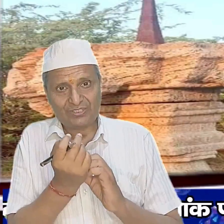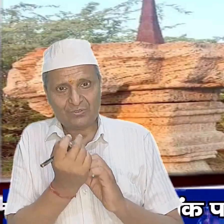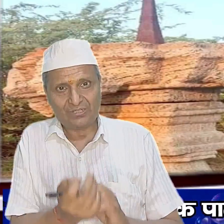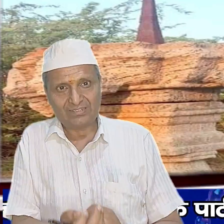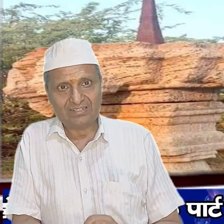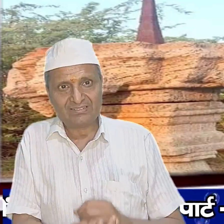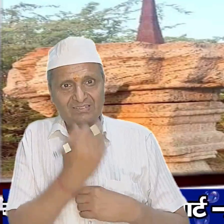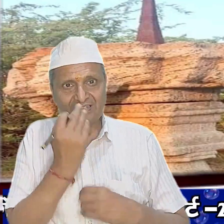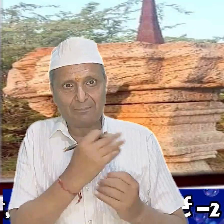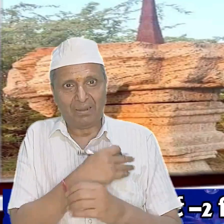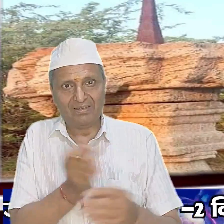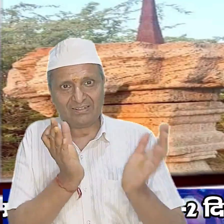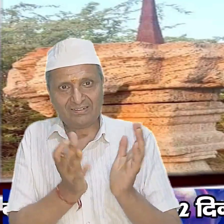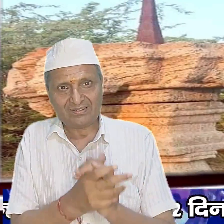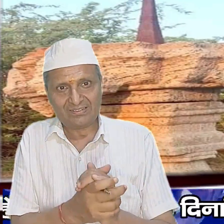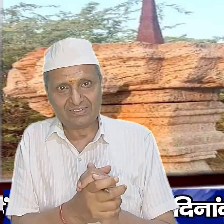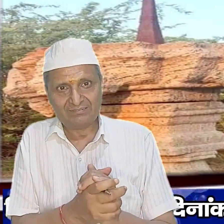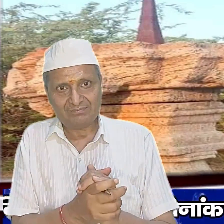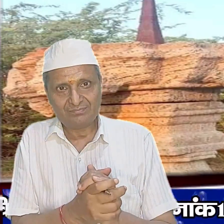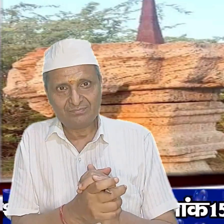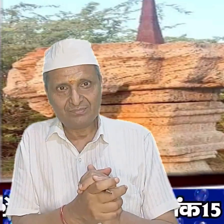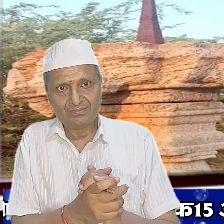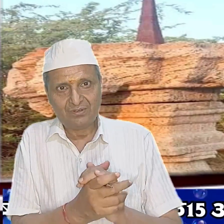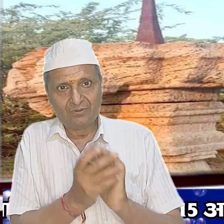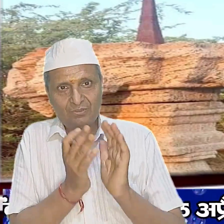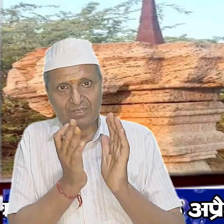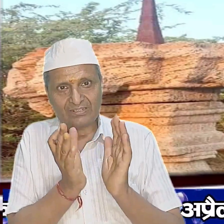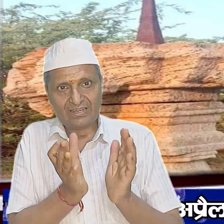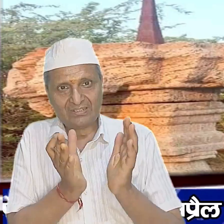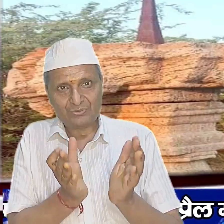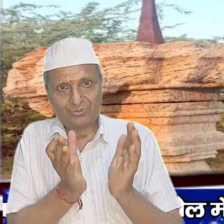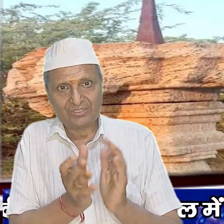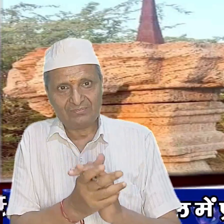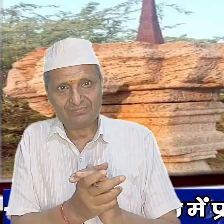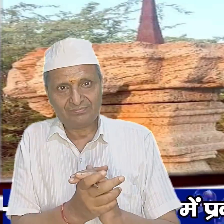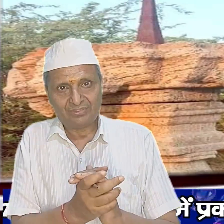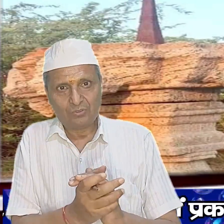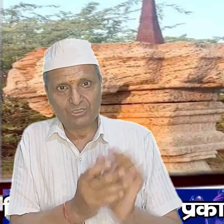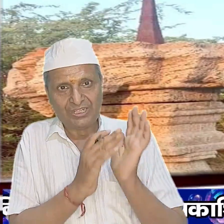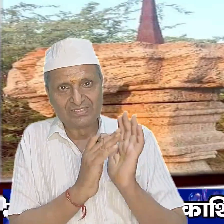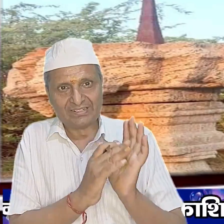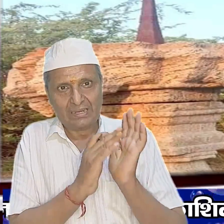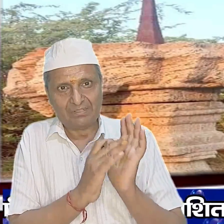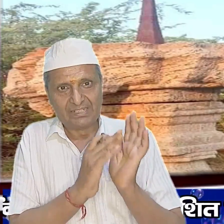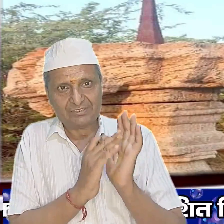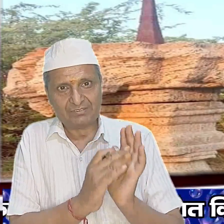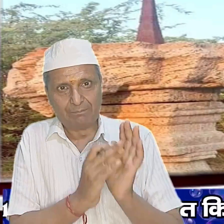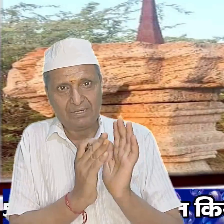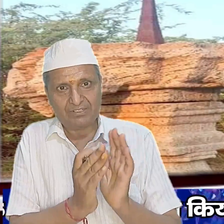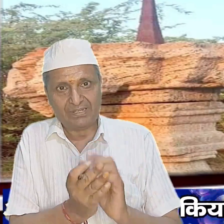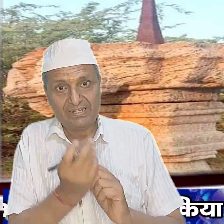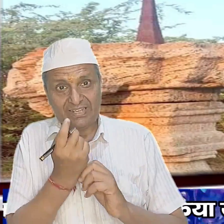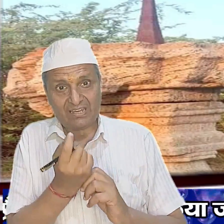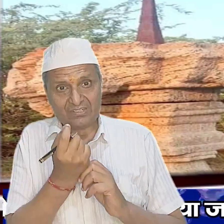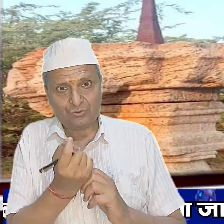सब लोगों के सामने औरतों को उसने नंगा किया, तलवार लेकर के उनके स्तन काटने शुरू किए। गोवा के अलग अलग बंदरगाहों पर